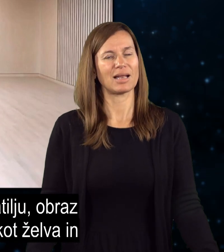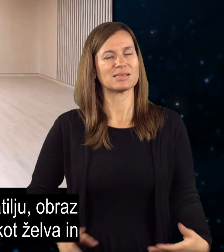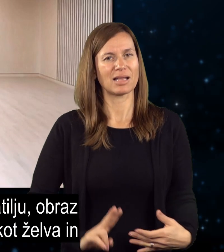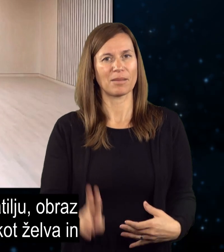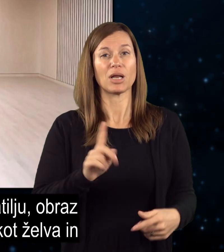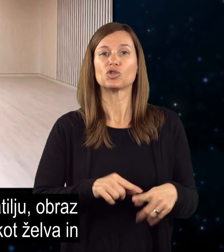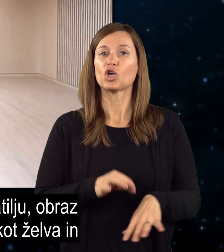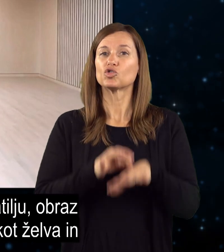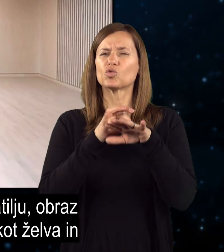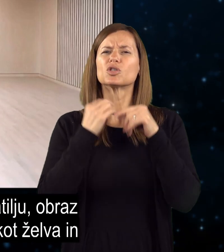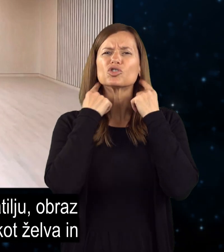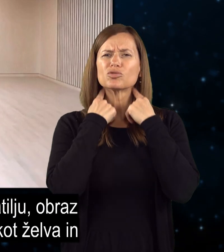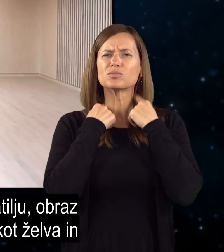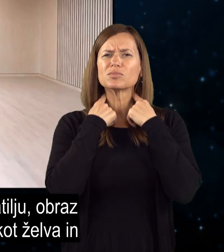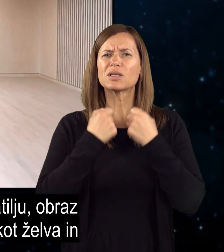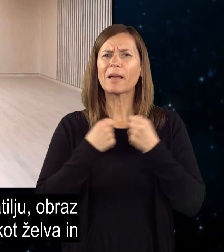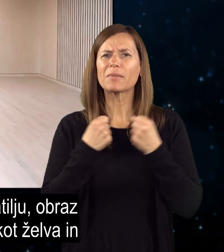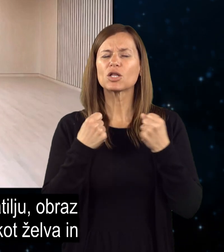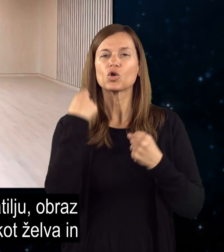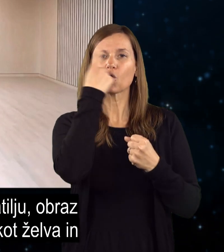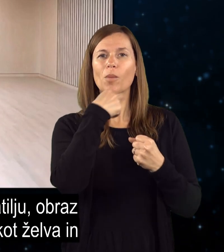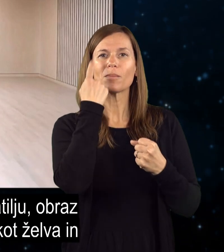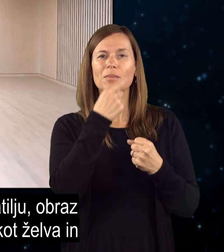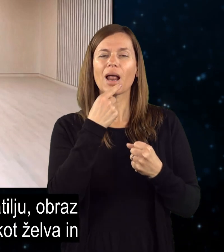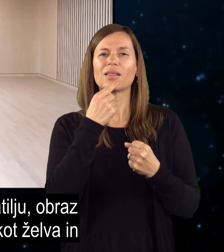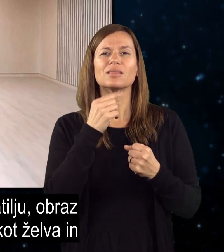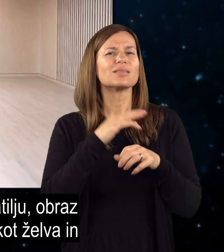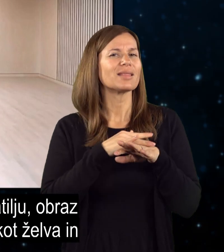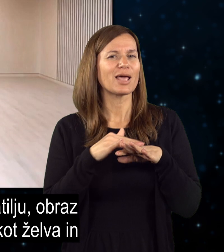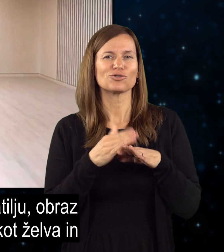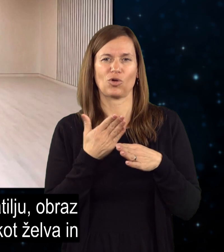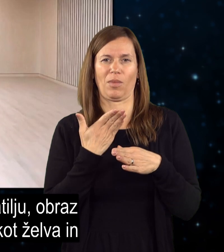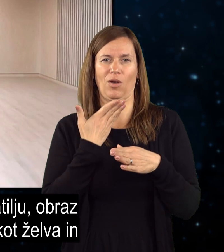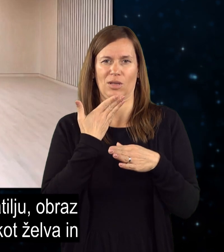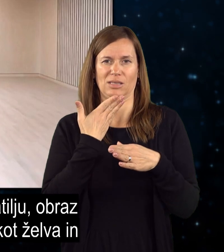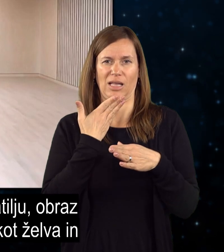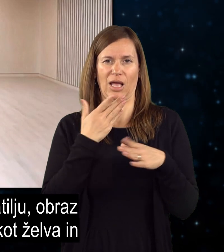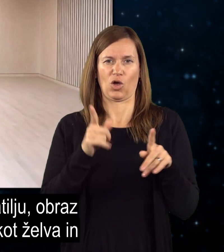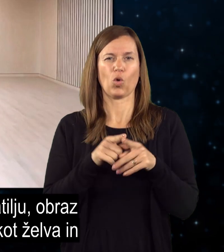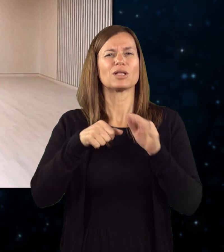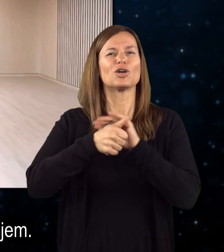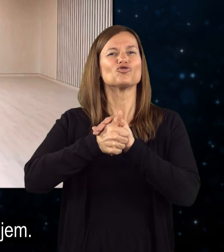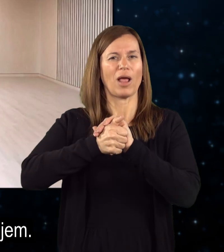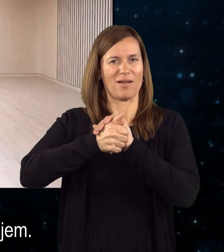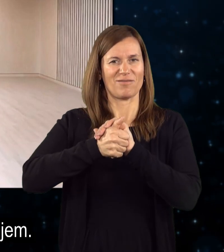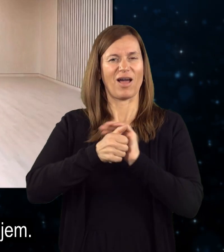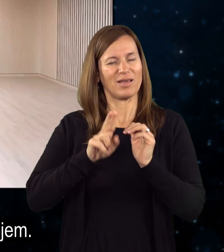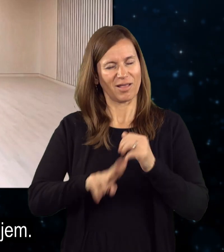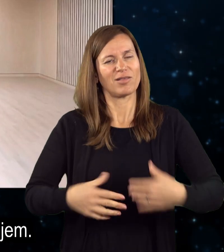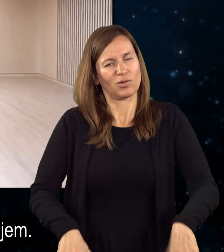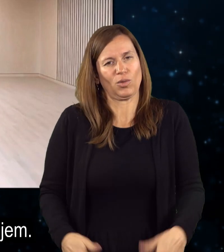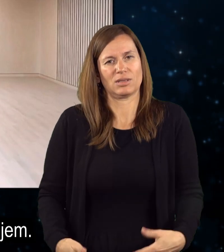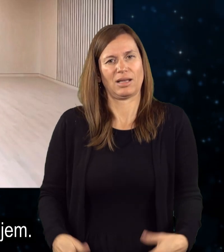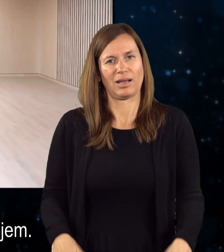Če čutiš napetosti v zatilju, obraz pomaknem nežno nazaj kot želva in nadaljuj s tresanjem.